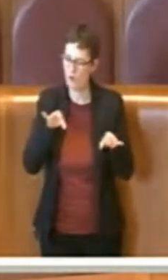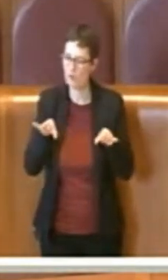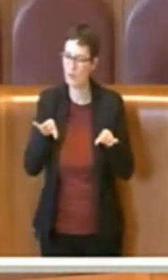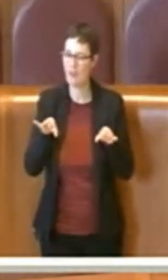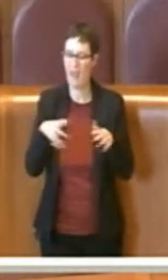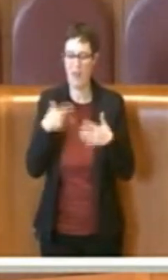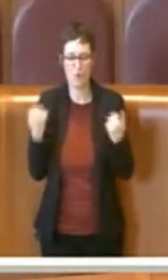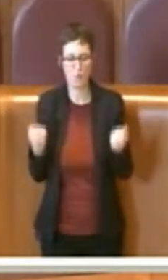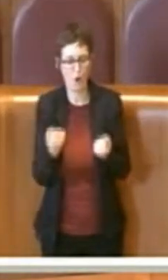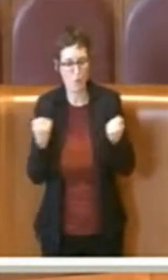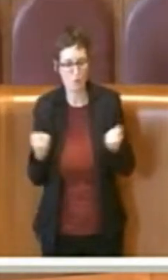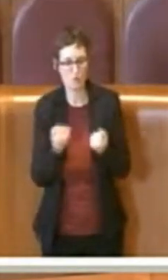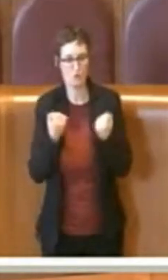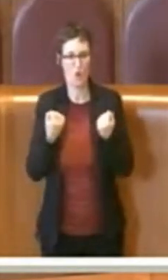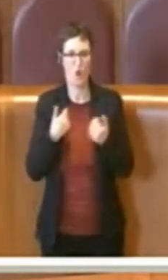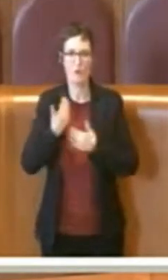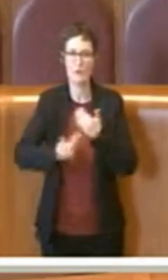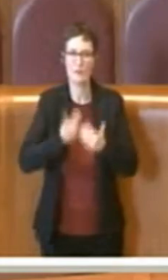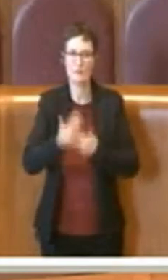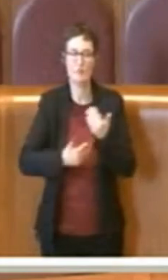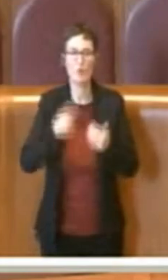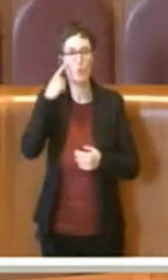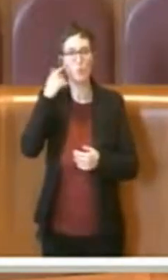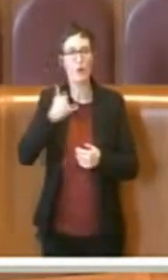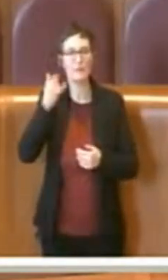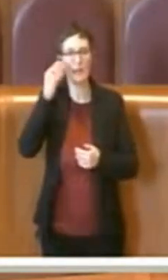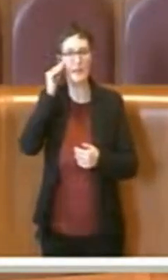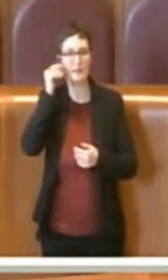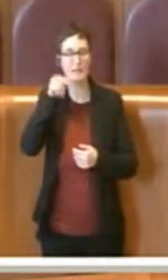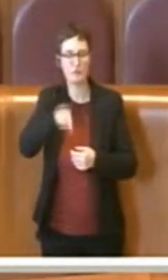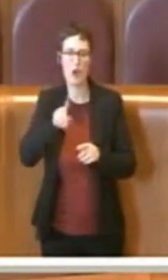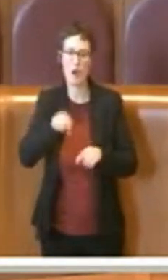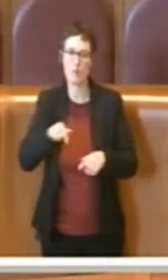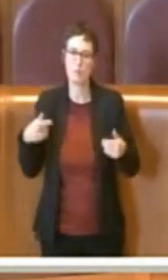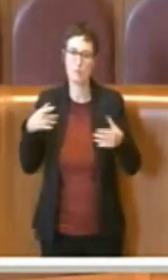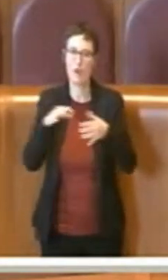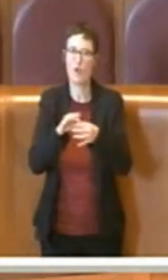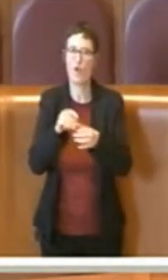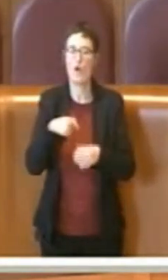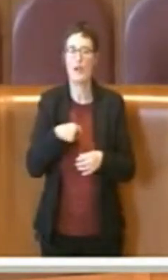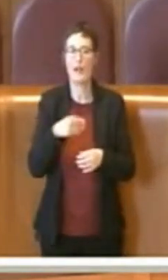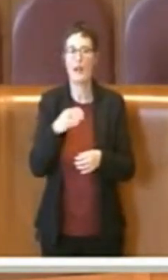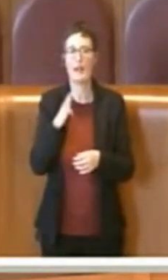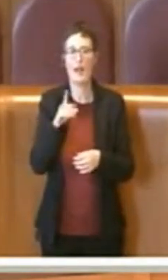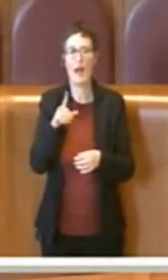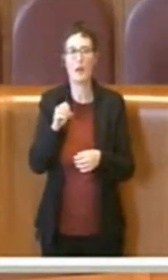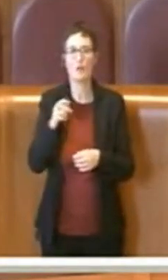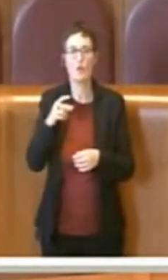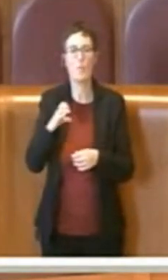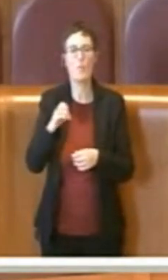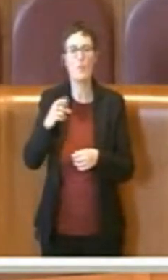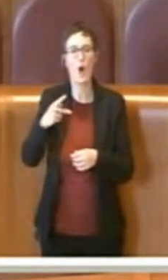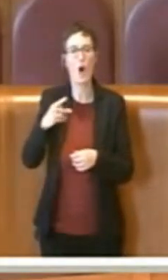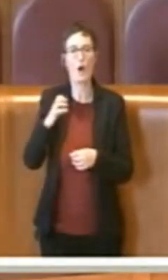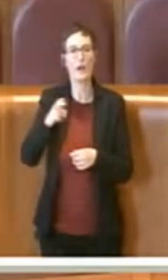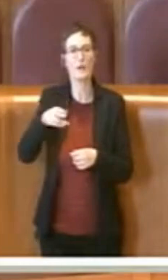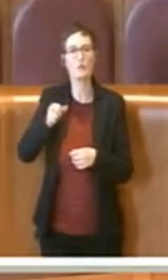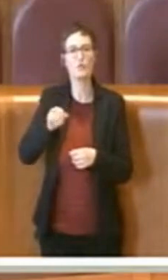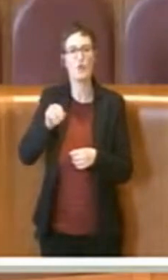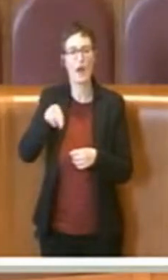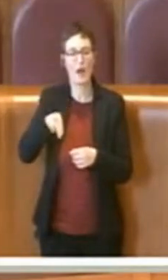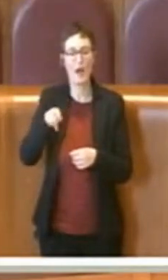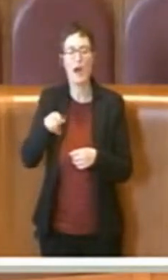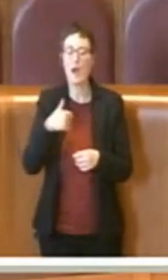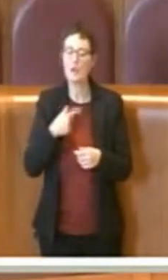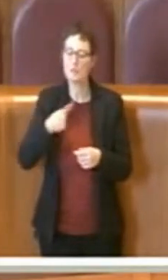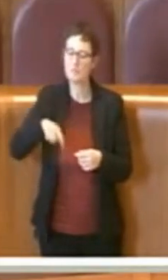artificiale, anche ovviamente legato alla blockchain, eventualmente ci stiamo muovendo all'interno di questa